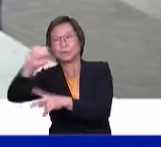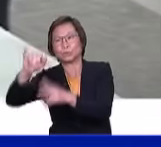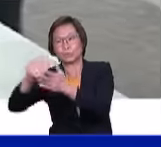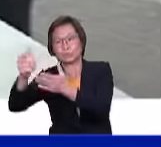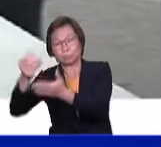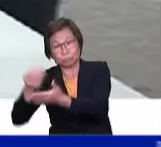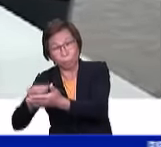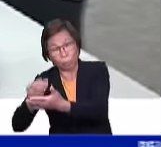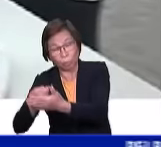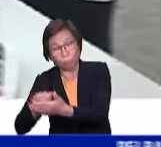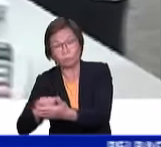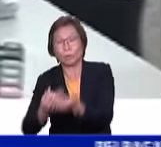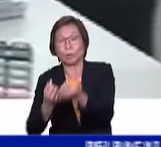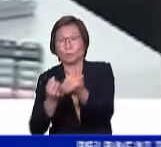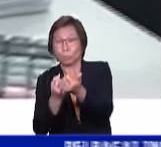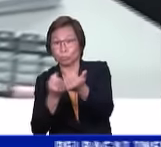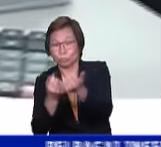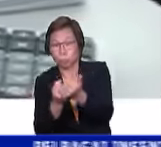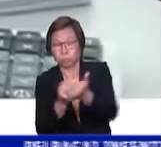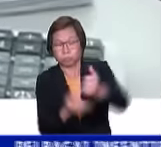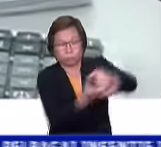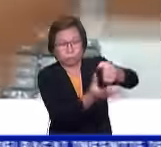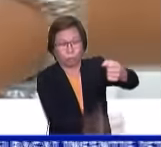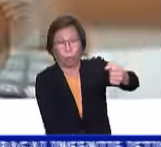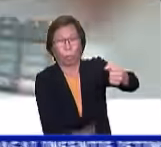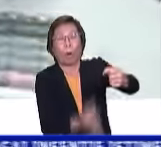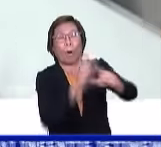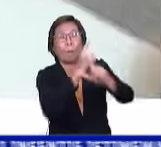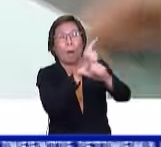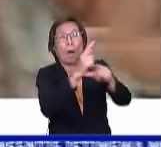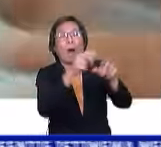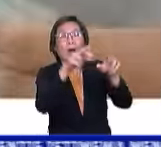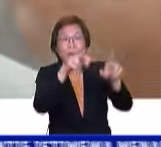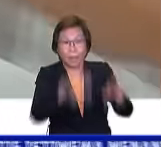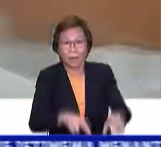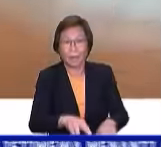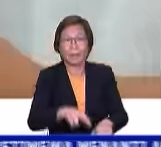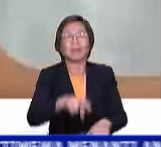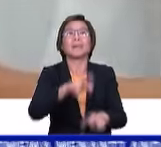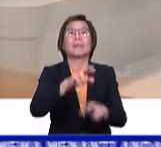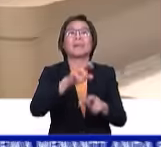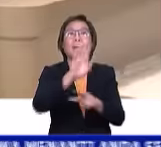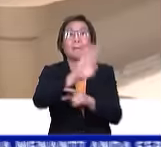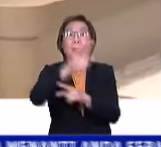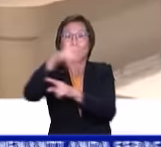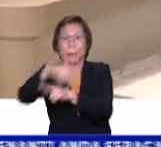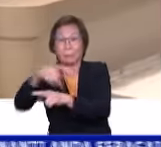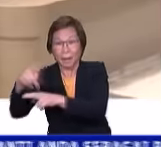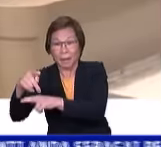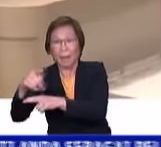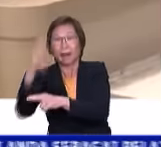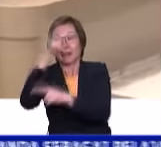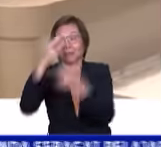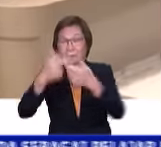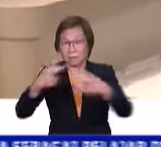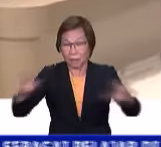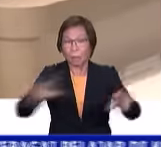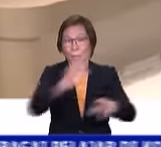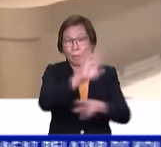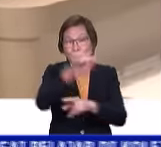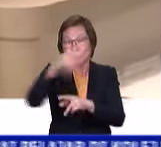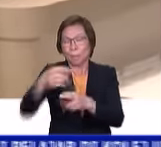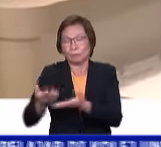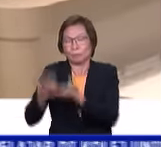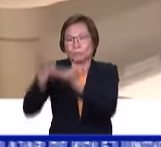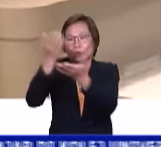RM29.43 juta. Sebagai sokongan kepada pakej pelindungan rakyat dan pemulihan ekonomi yang dilancarkan kerajaan, BPP menawarkan